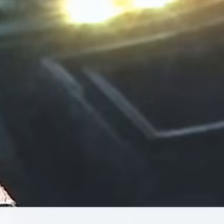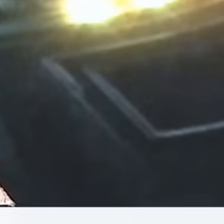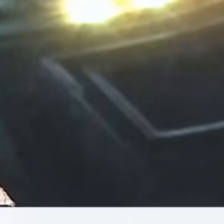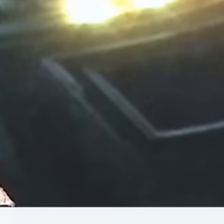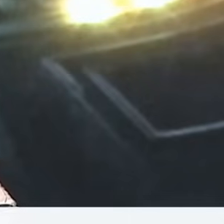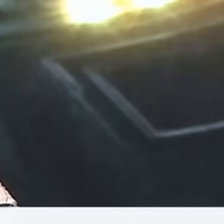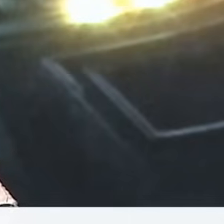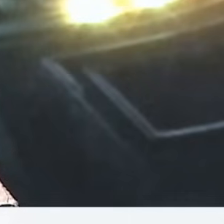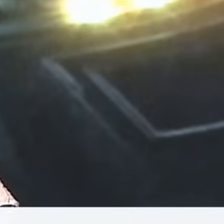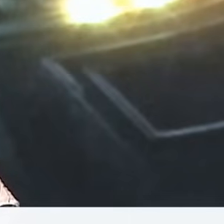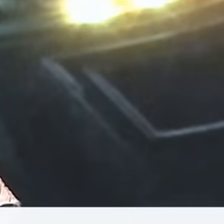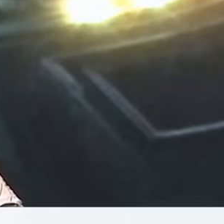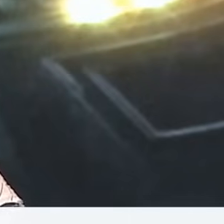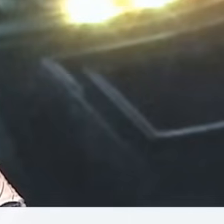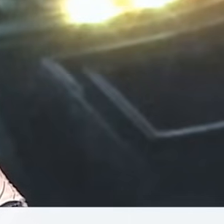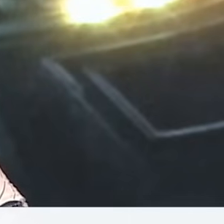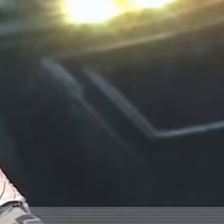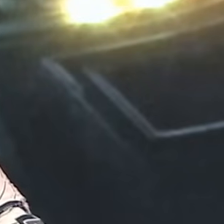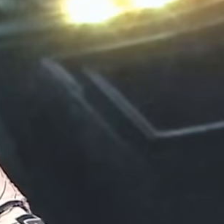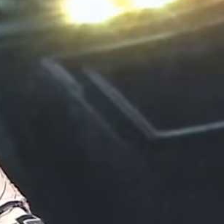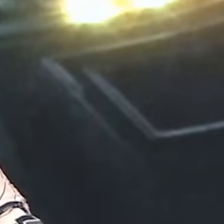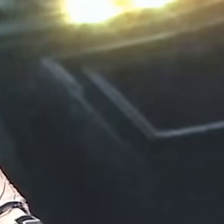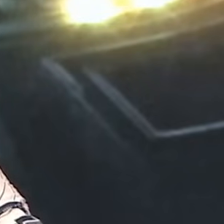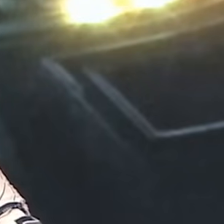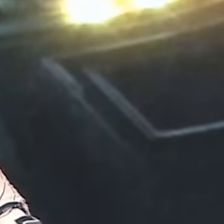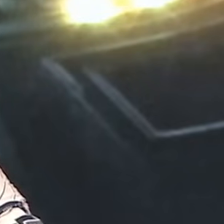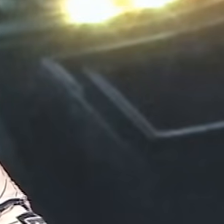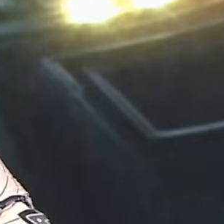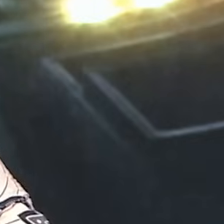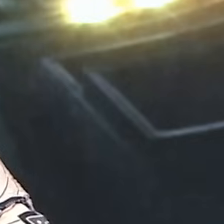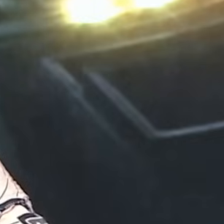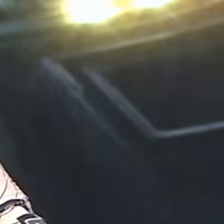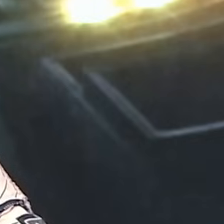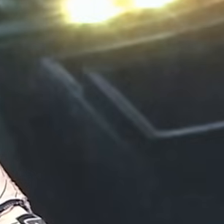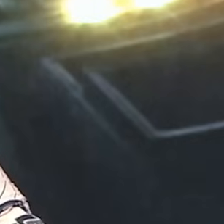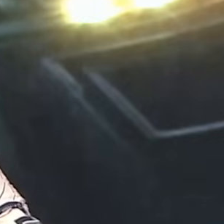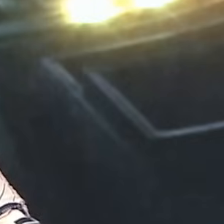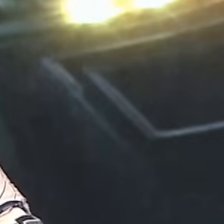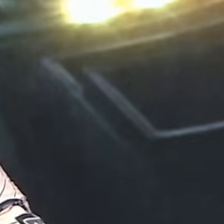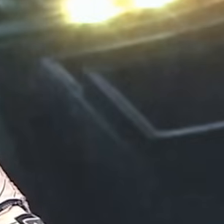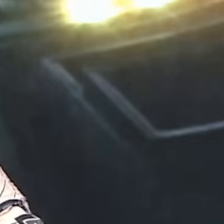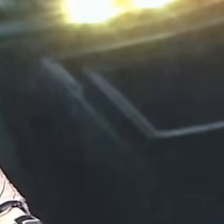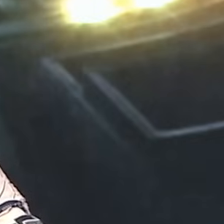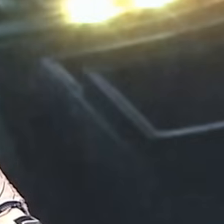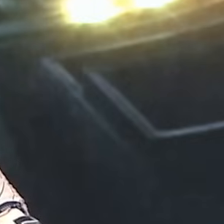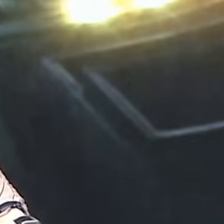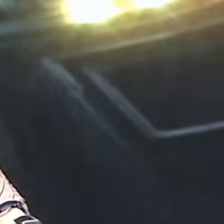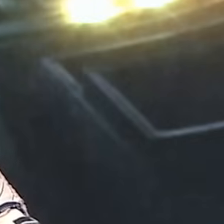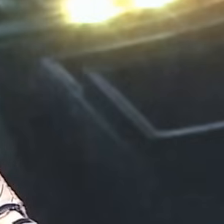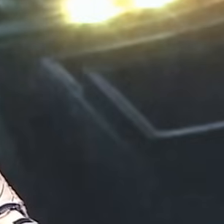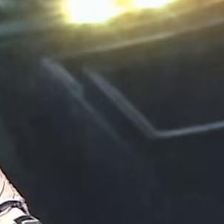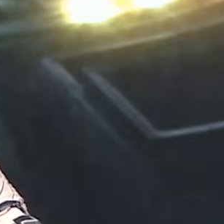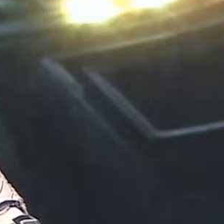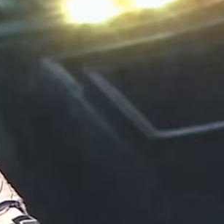du lac Togo, le président de la République Fort Essozimna Niasingbe a pris part ce dimanche à la messe d'action de